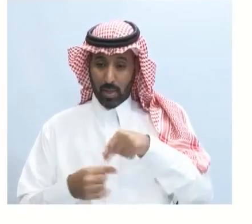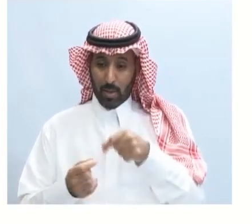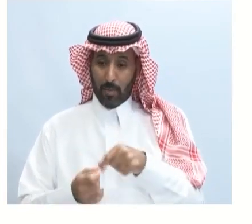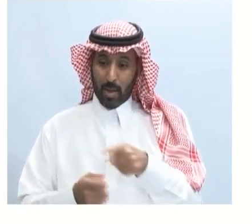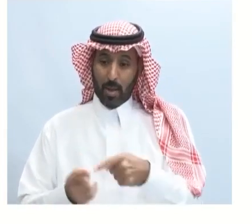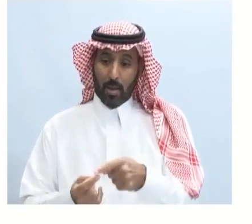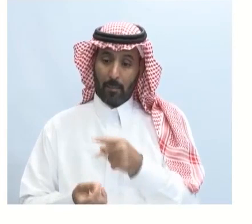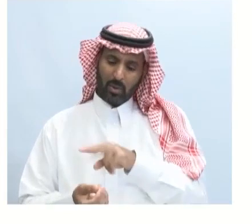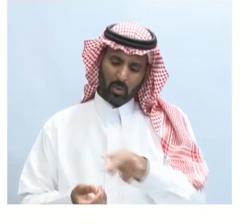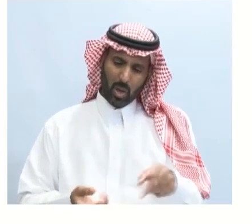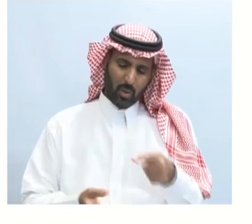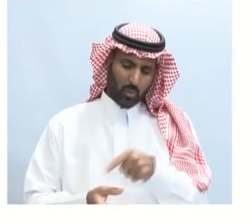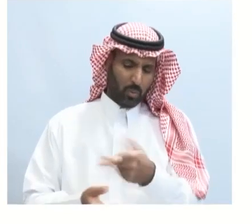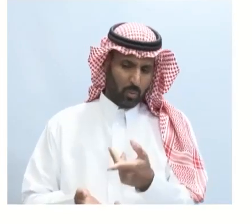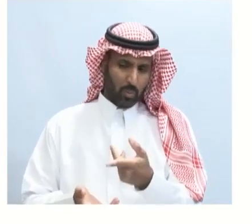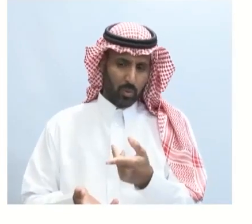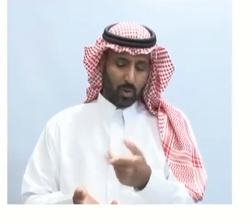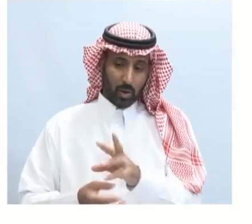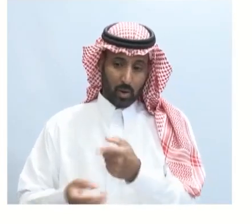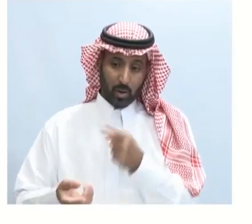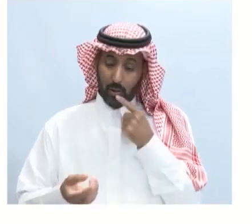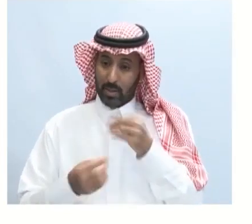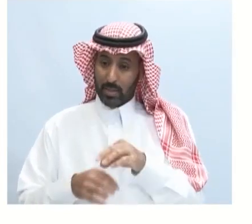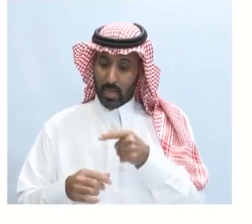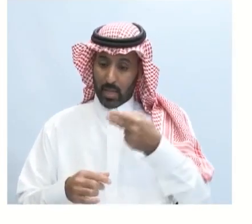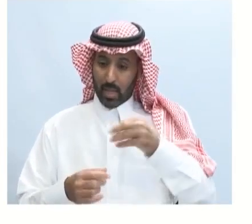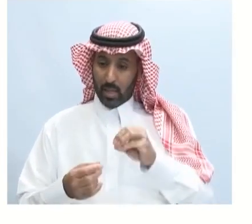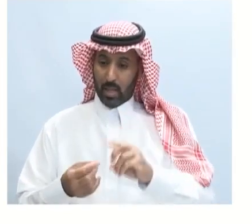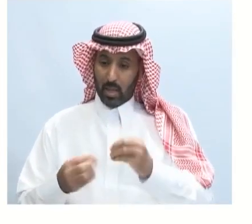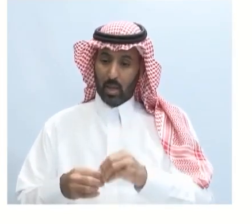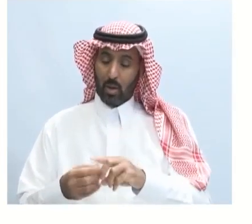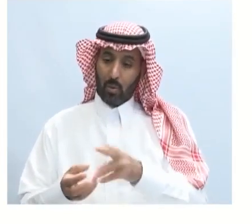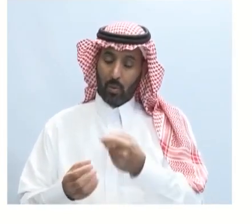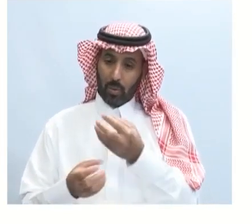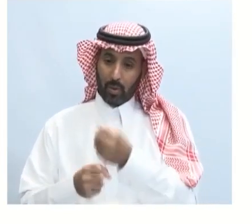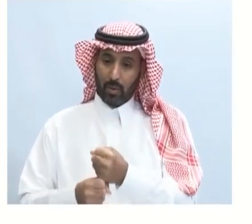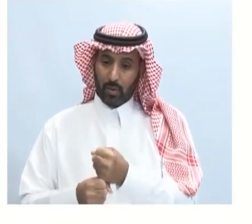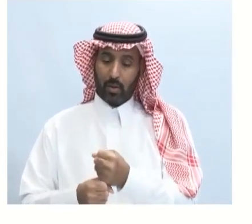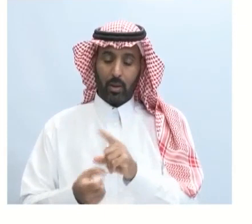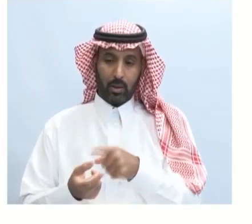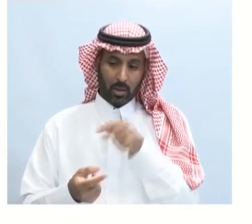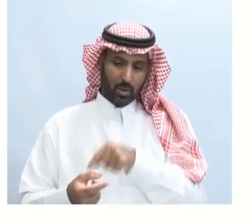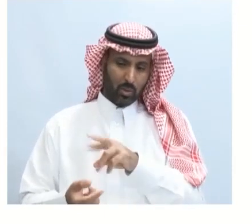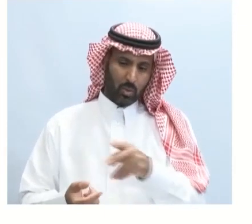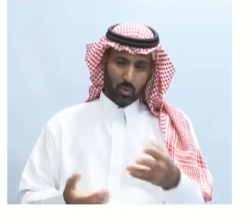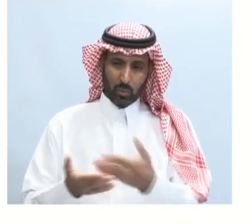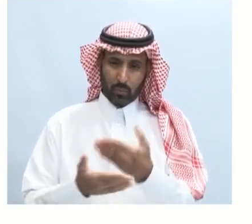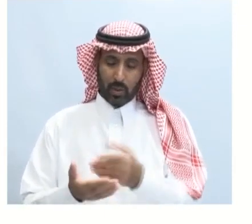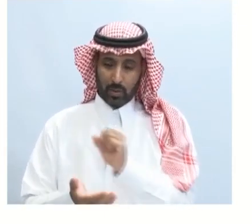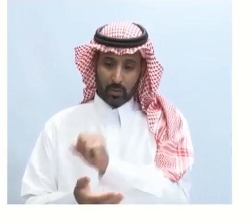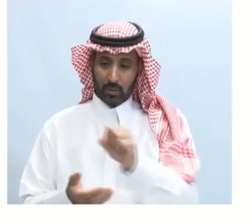اعتمادا على التغير الذي حدث هل الذي حدث له اكسده ام الذي حدث لها اختزال اذا هنا على حسب نوع التفاعل